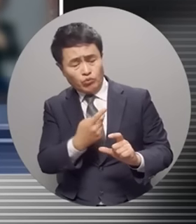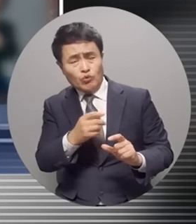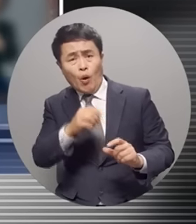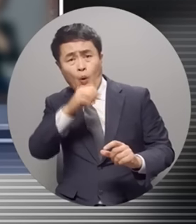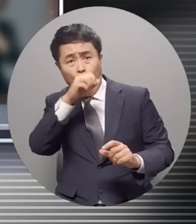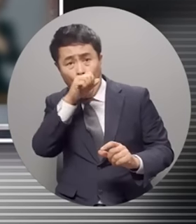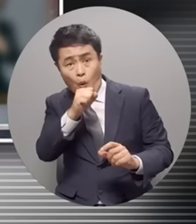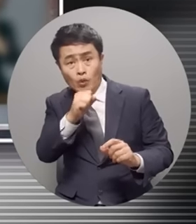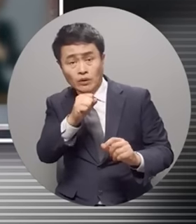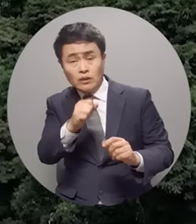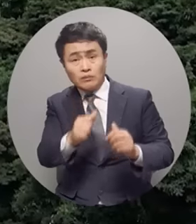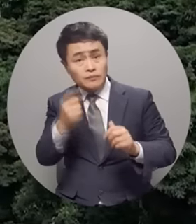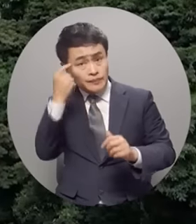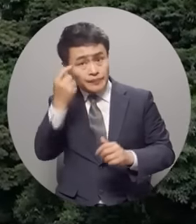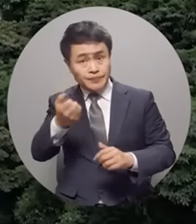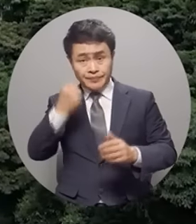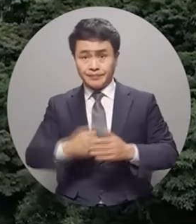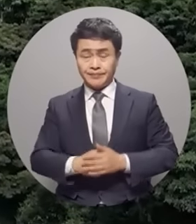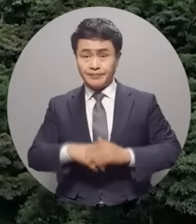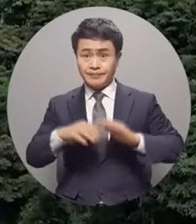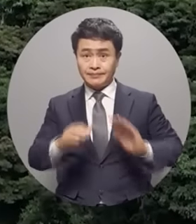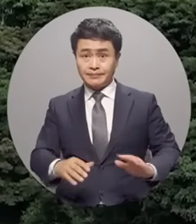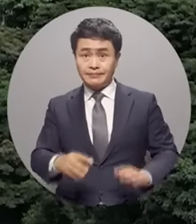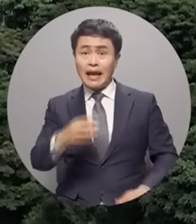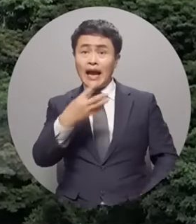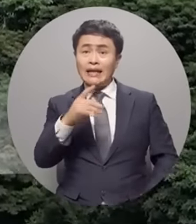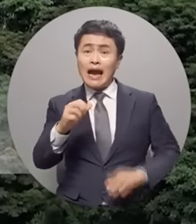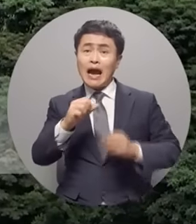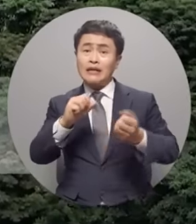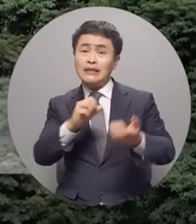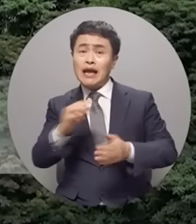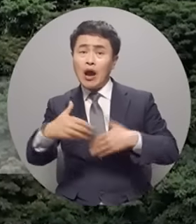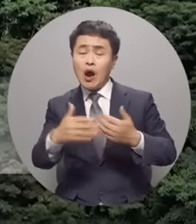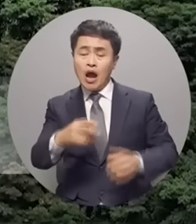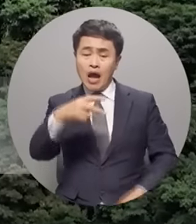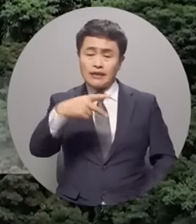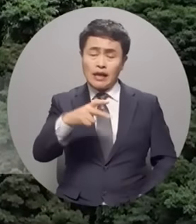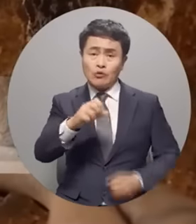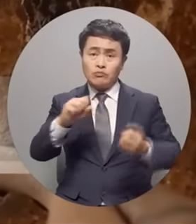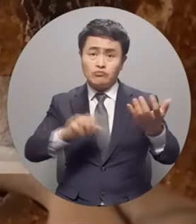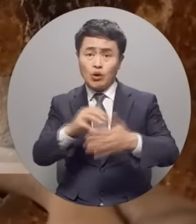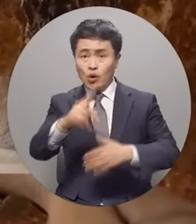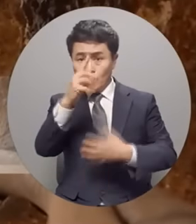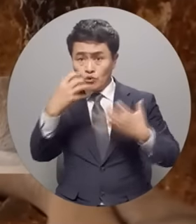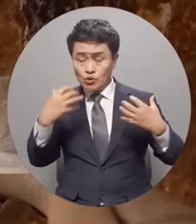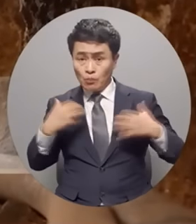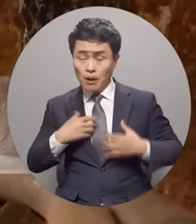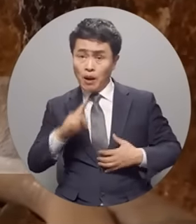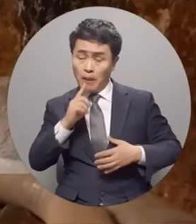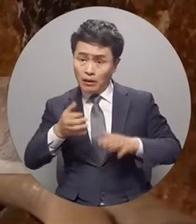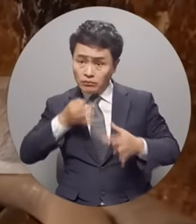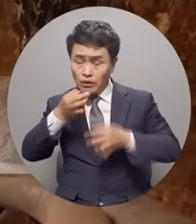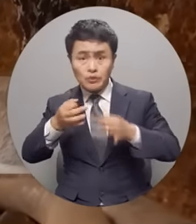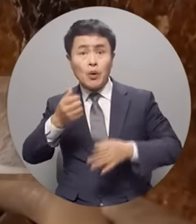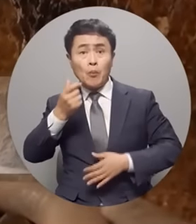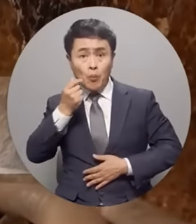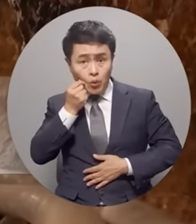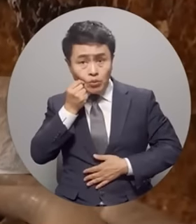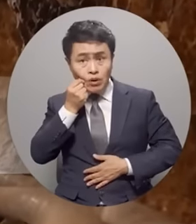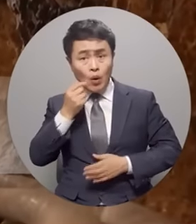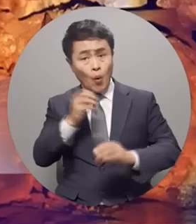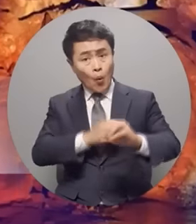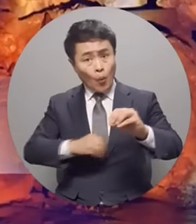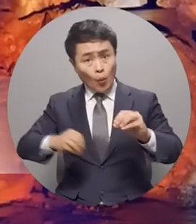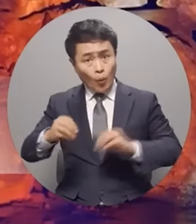이렇게 생각합니다. 예. 라인 야후 사태와 사도광산 논란에도 정부가 목소리를 내지 않는 것이